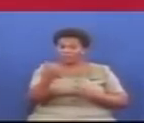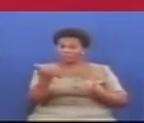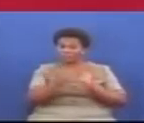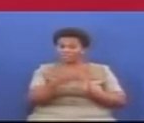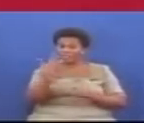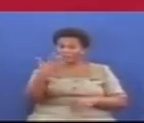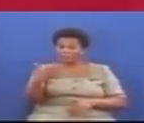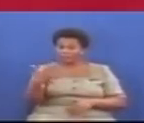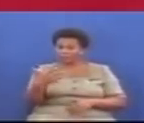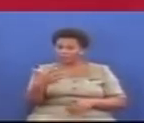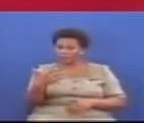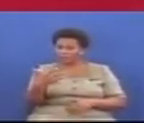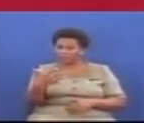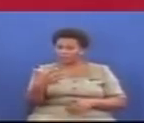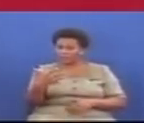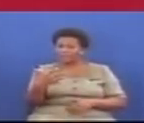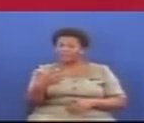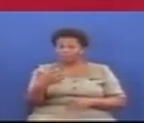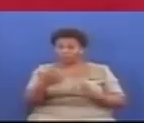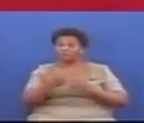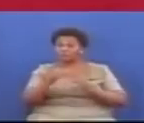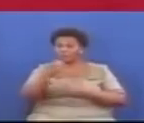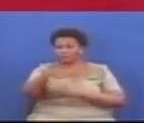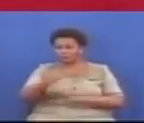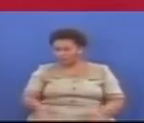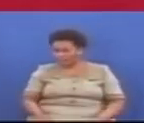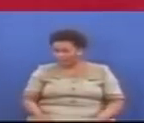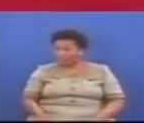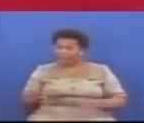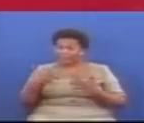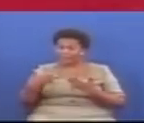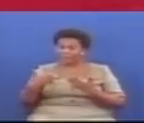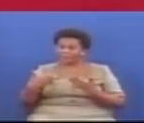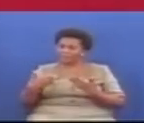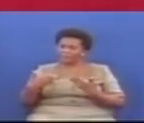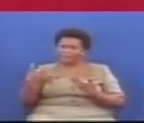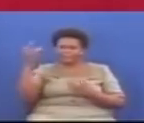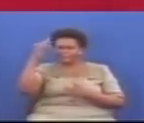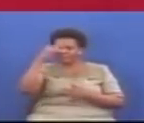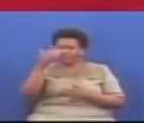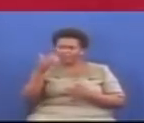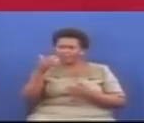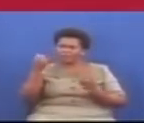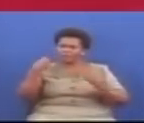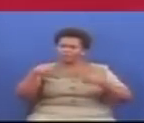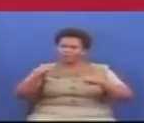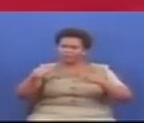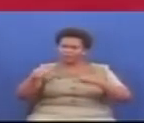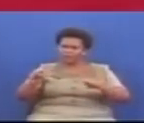Kwa hiyo sidhani kama kuna mwendesha bodaboda ambaye anataka hatima ya maisha yake ishie